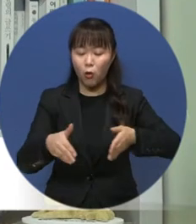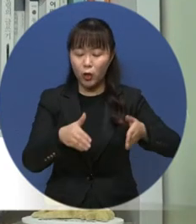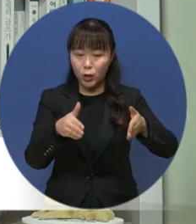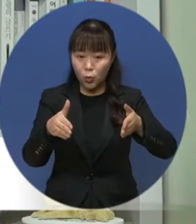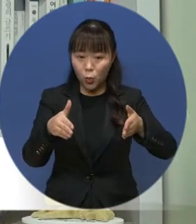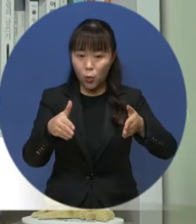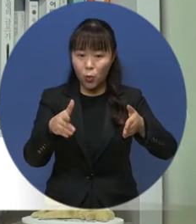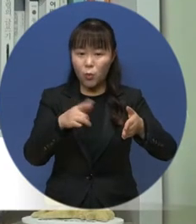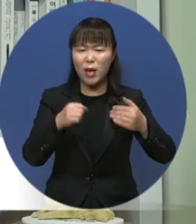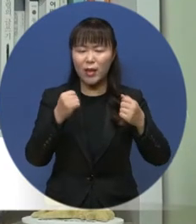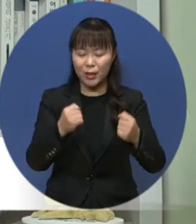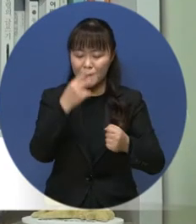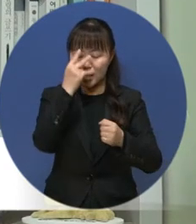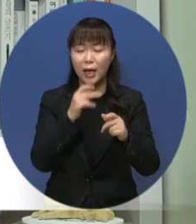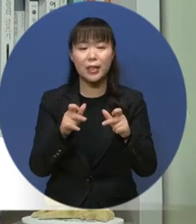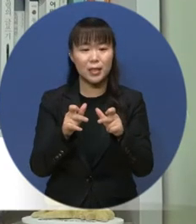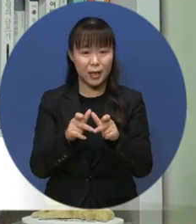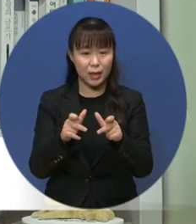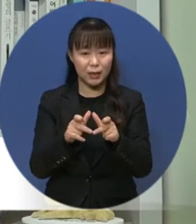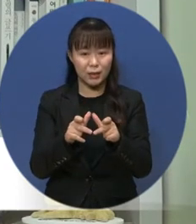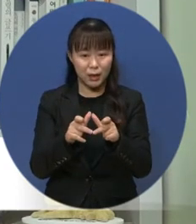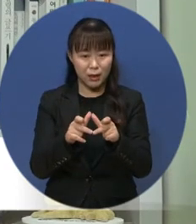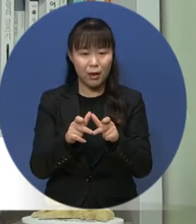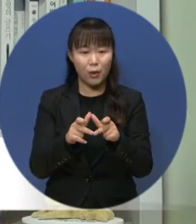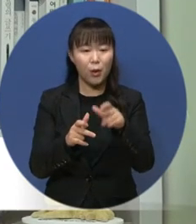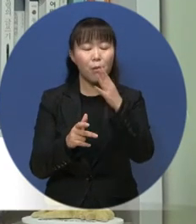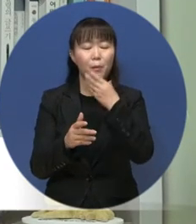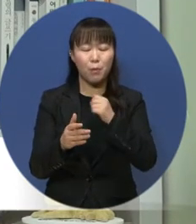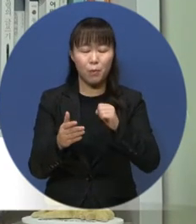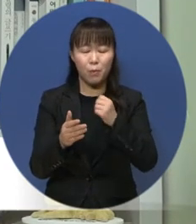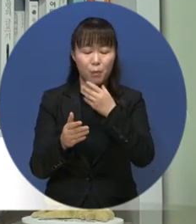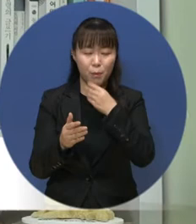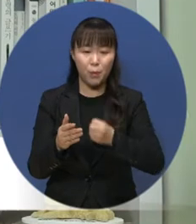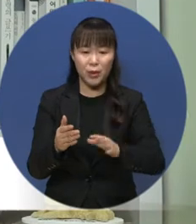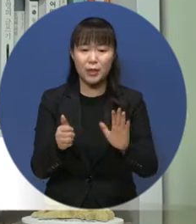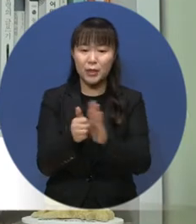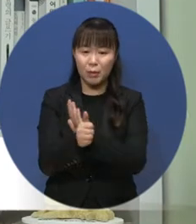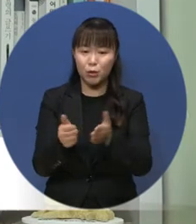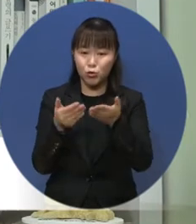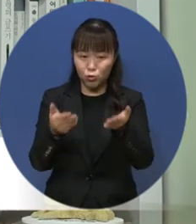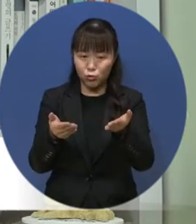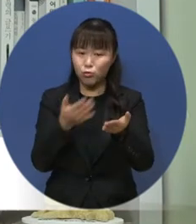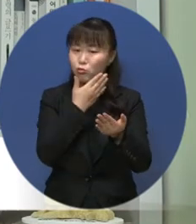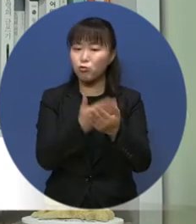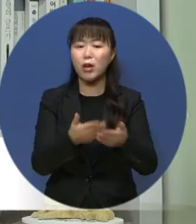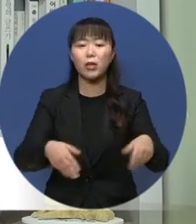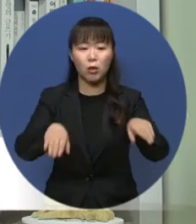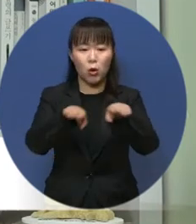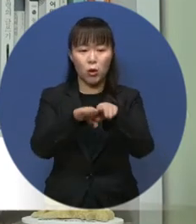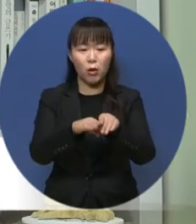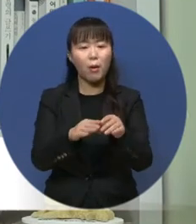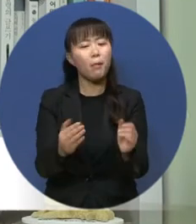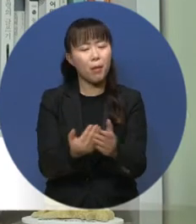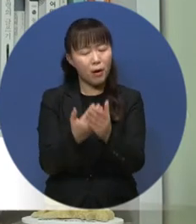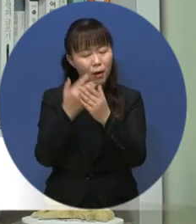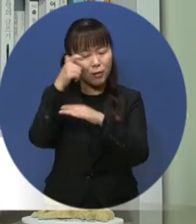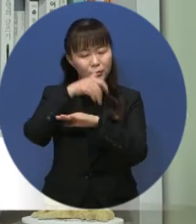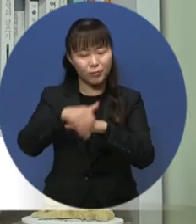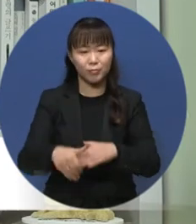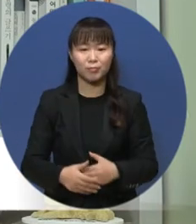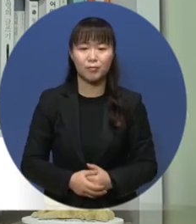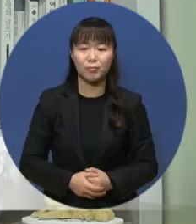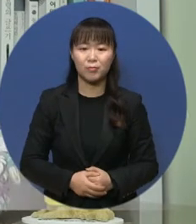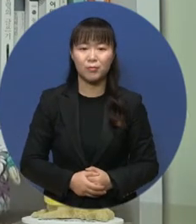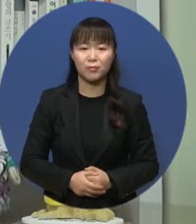거주하는 시각장애인들에게 복지 서비스 할 수 있는 이런 거점 기관으로서 좀 더 이렇게